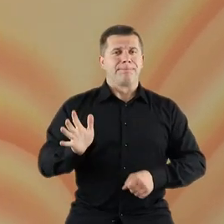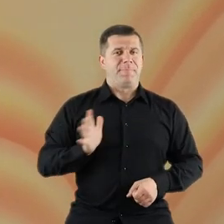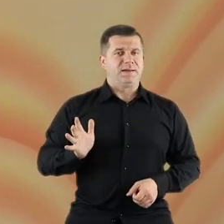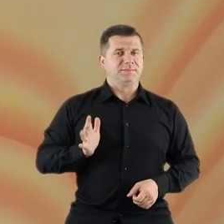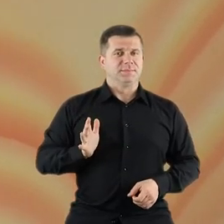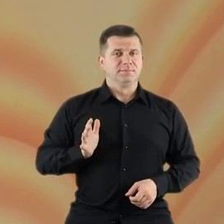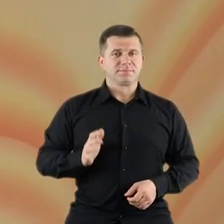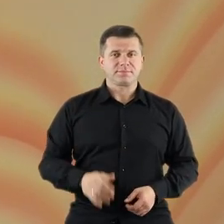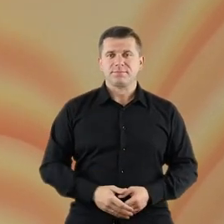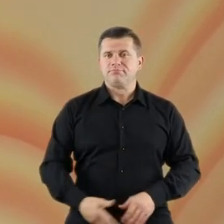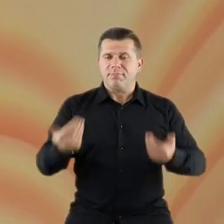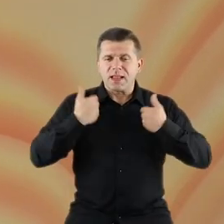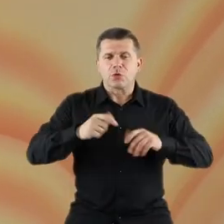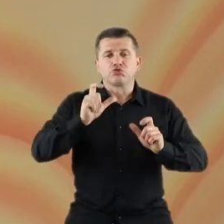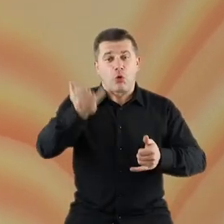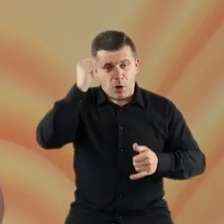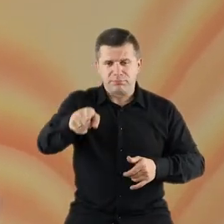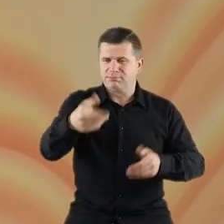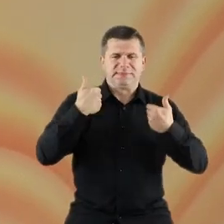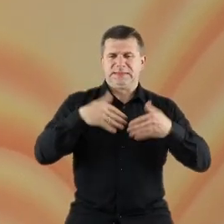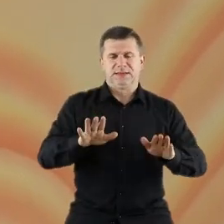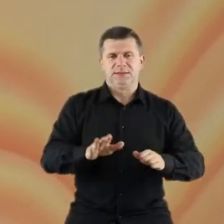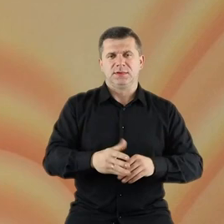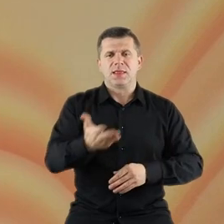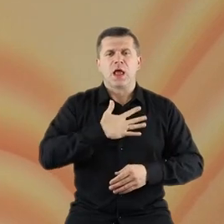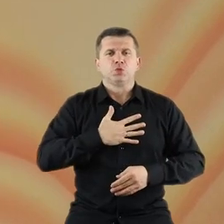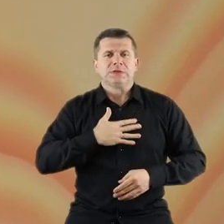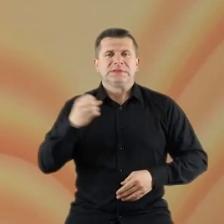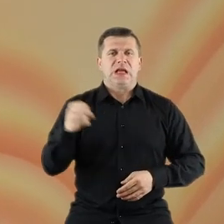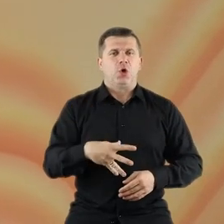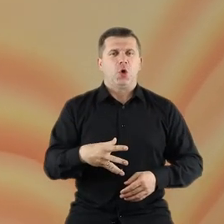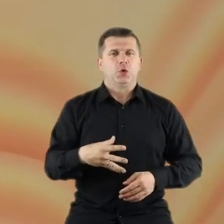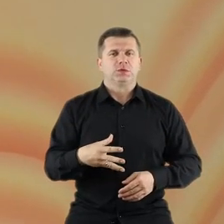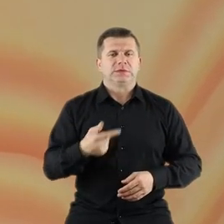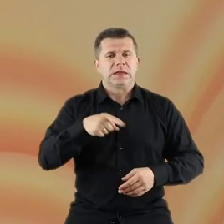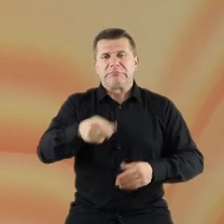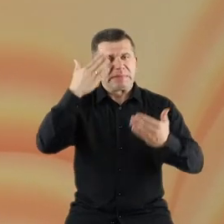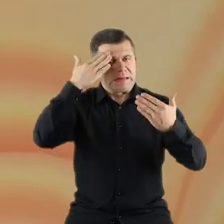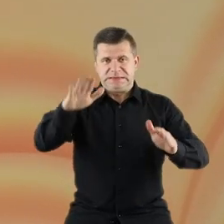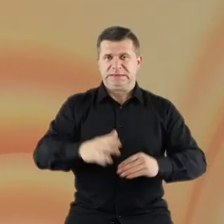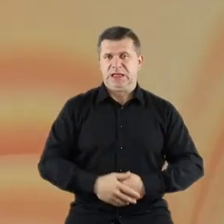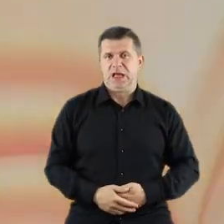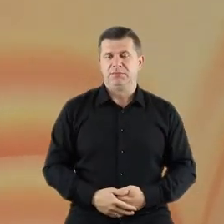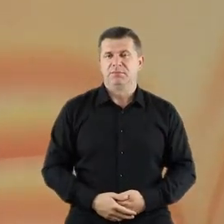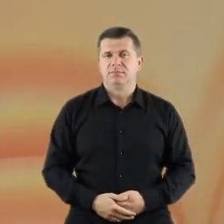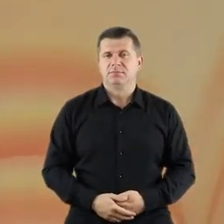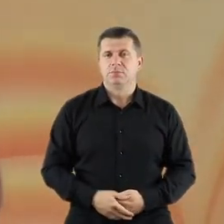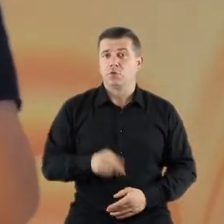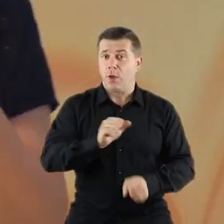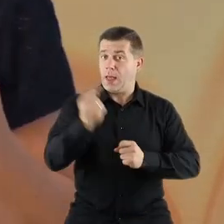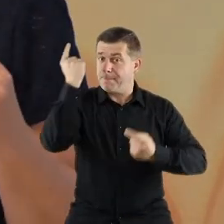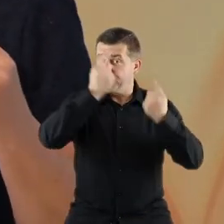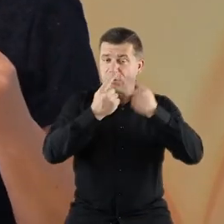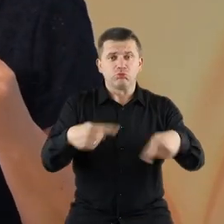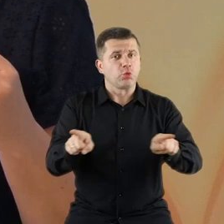bezpiecznie nie chcemy tego co obce bo to nam zagraża bo my tego po prostu nie znamy i to